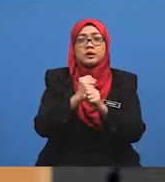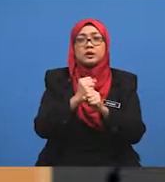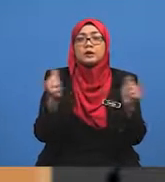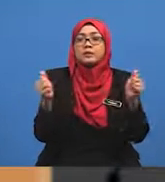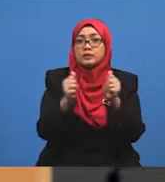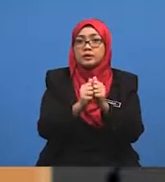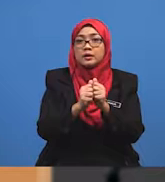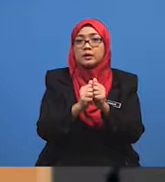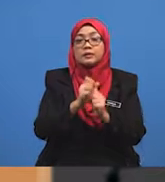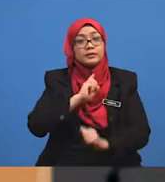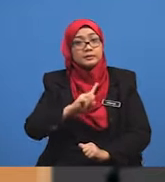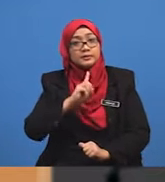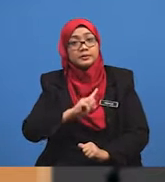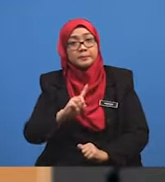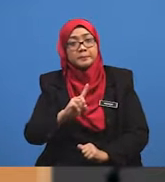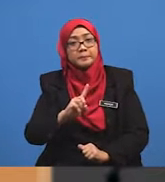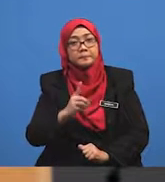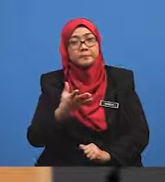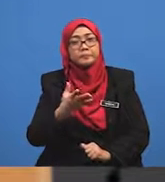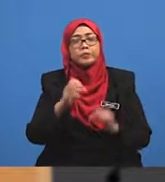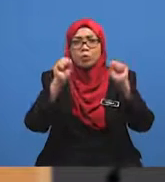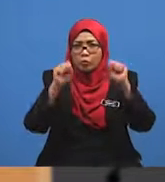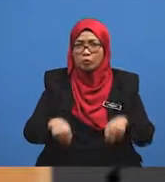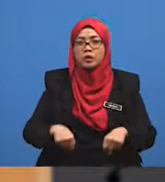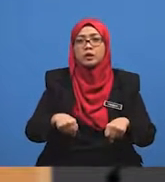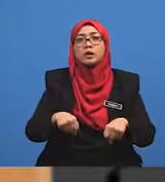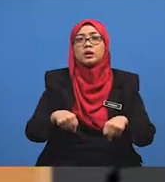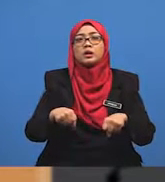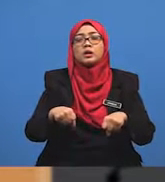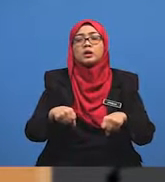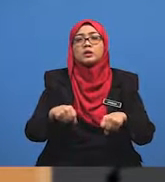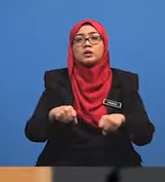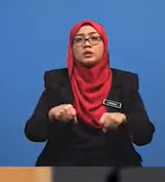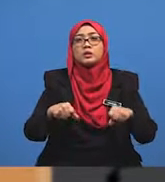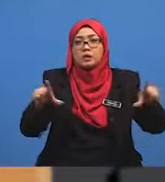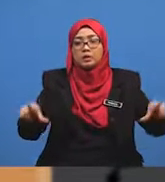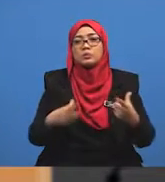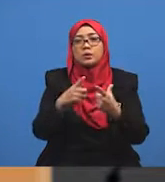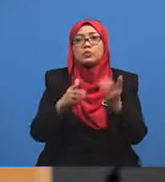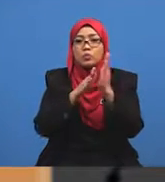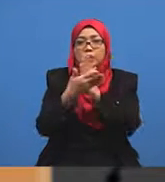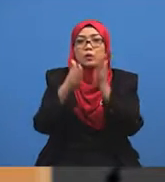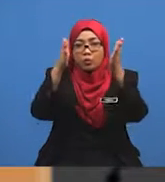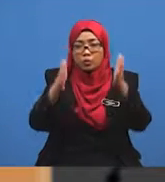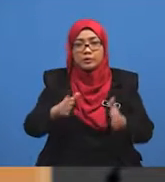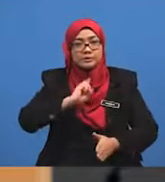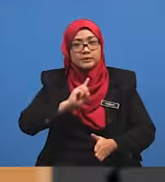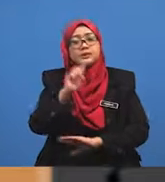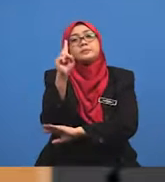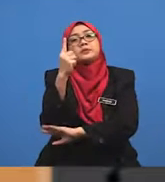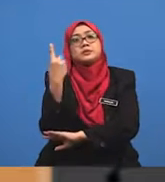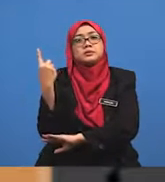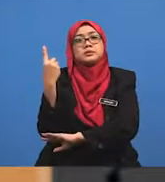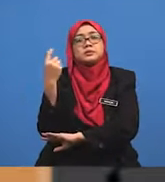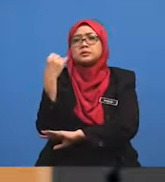agama Islam, hanya boleh dijawat oleh orang Muslim saja. Orang yang bukan Islam sudah pasti tidak boleh bekerja dalam bidang